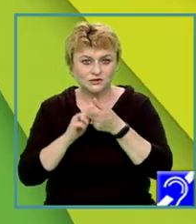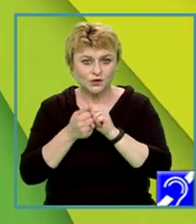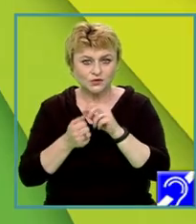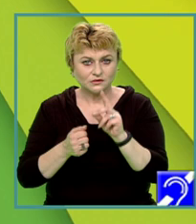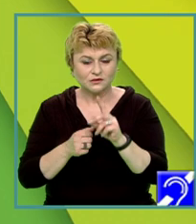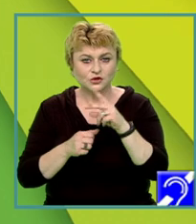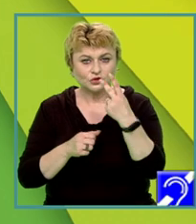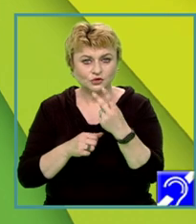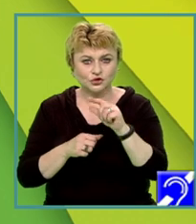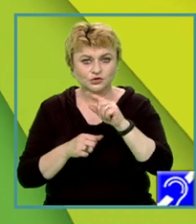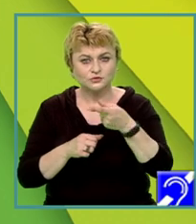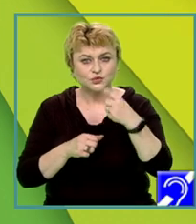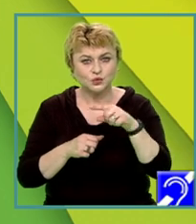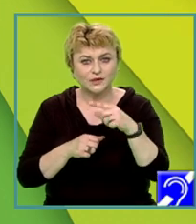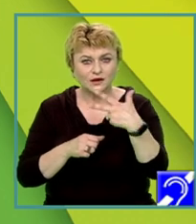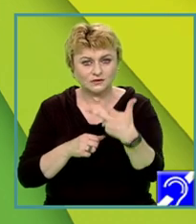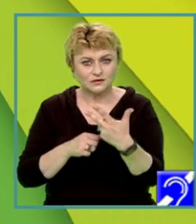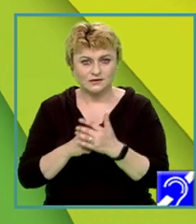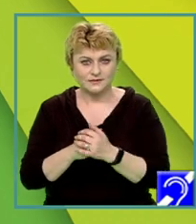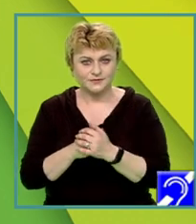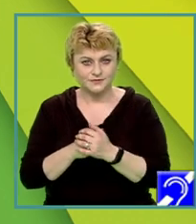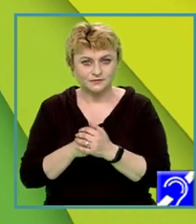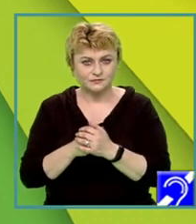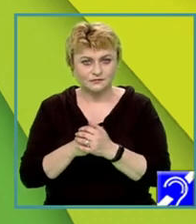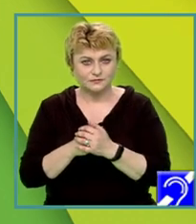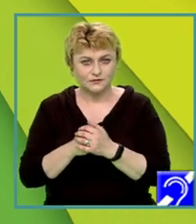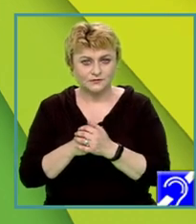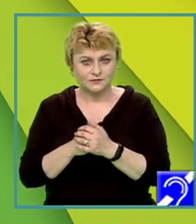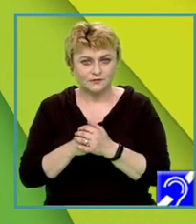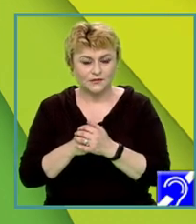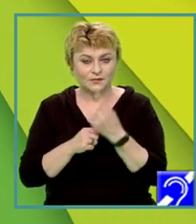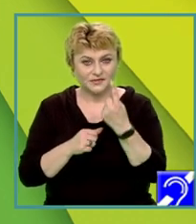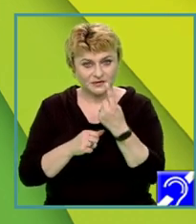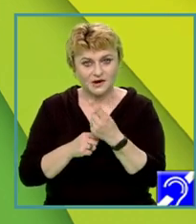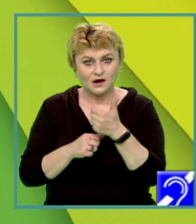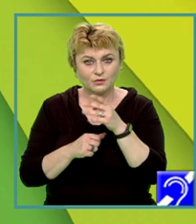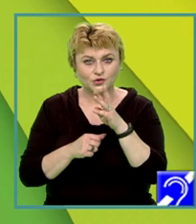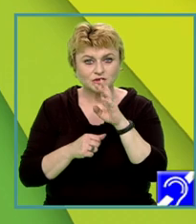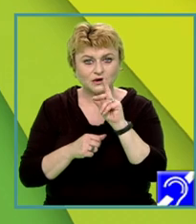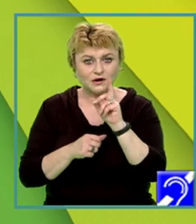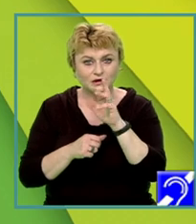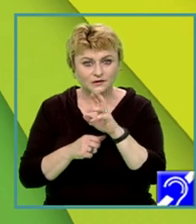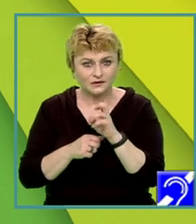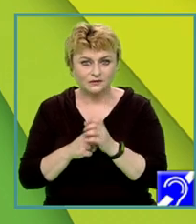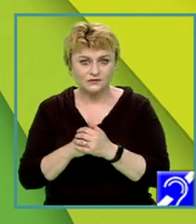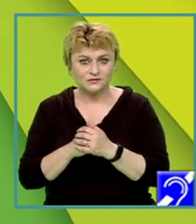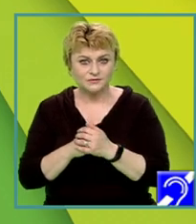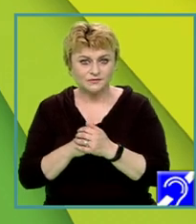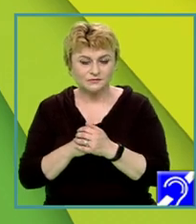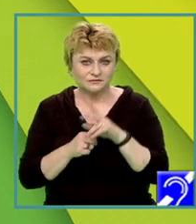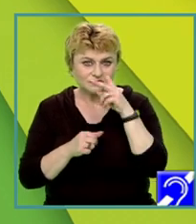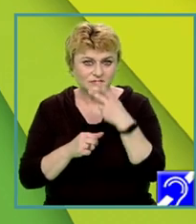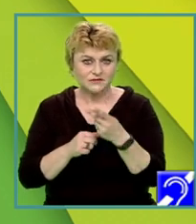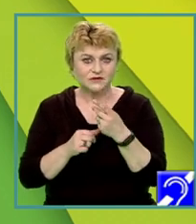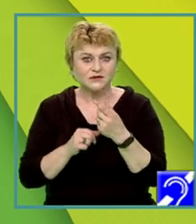2 supra 3 propunem o primă abordare a exercițiului dacă ni se de relația